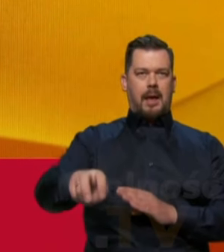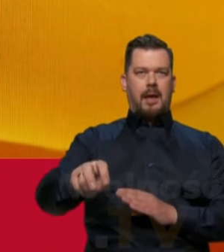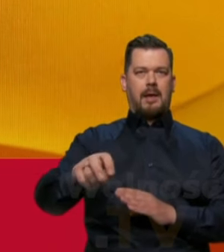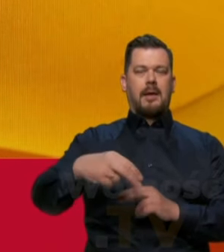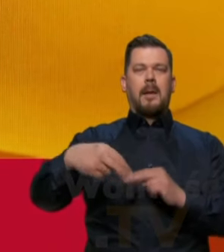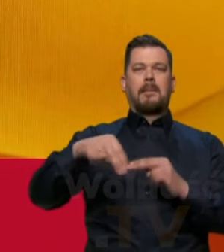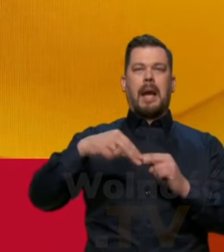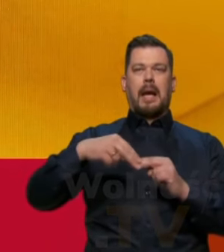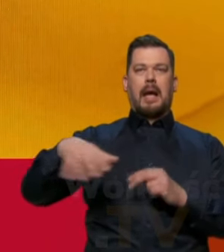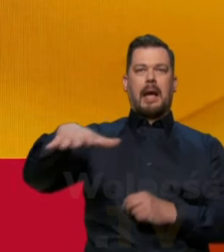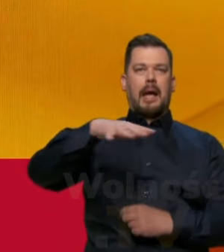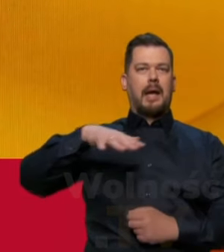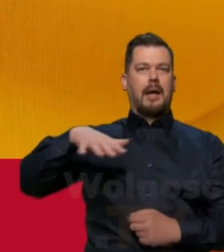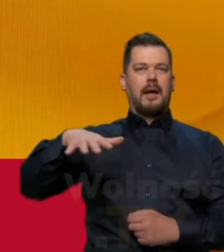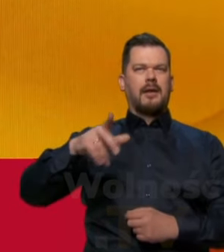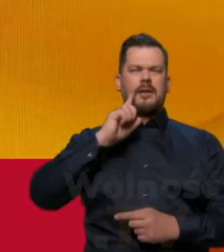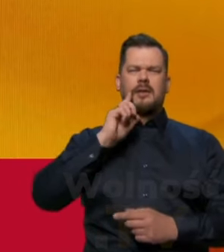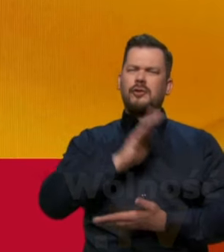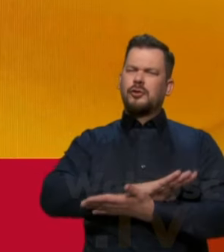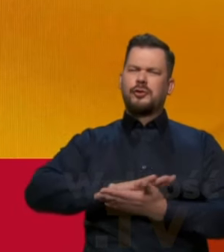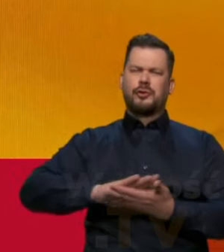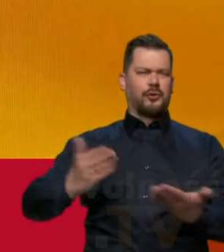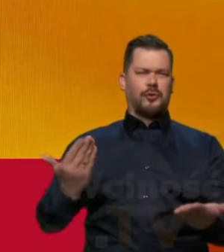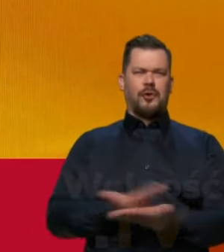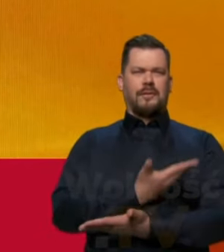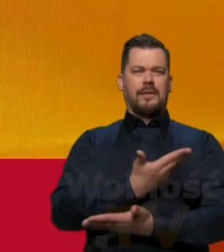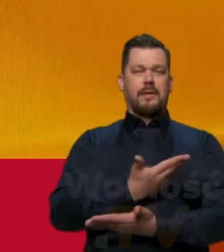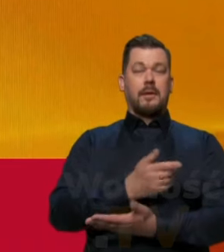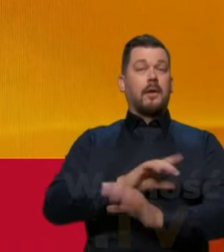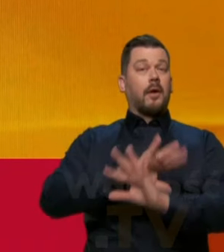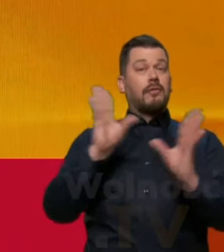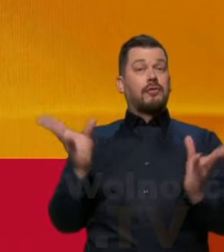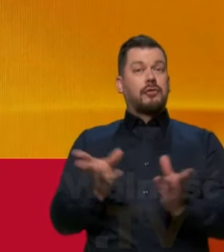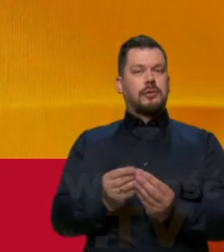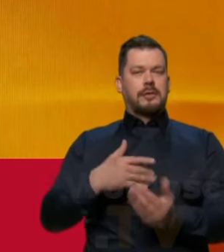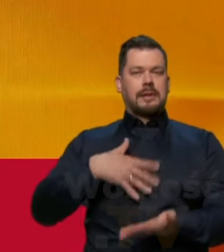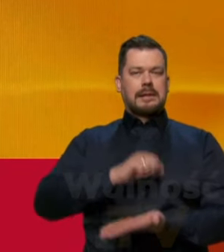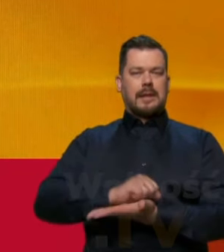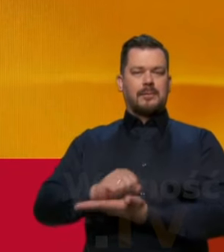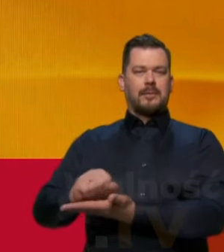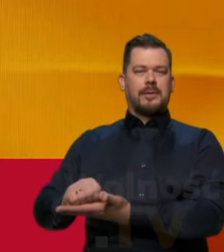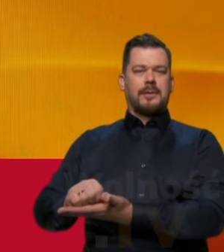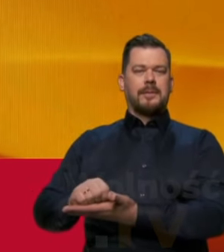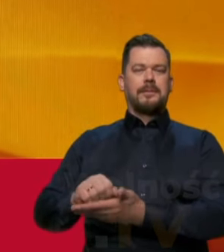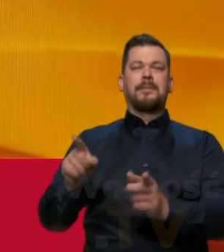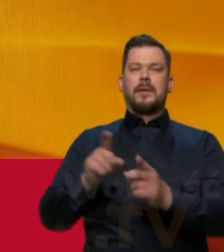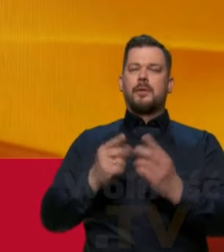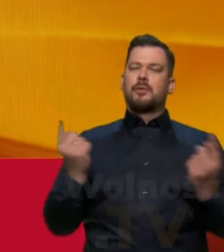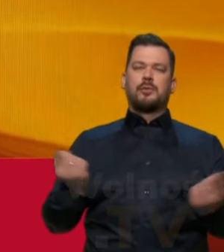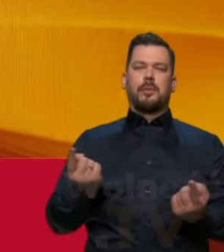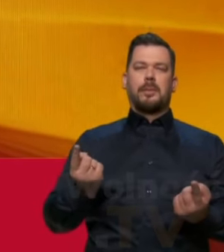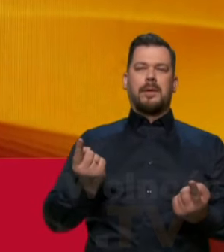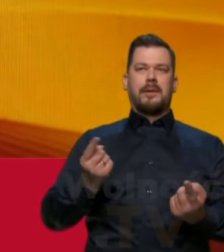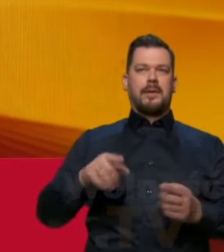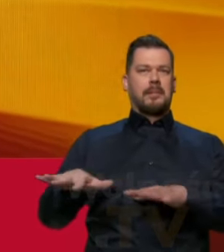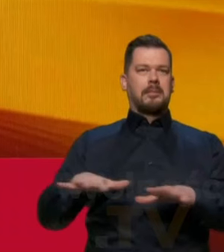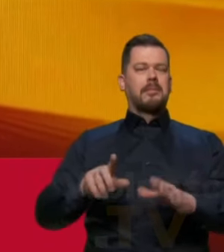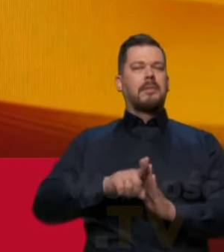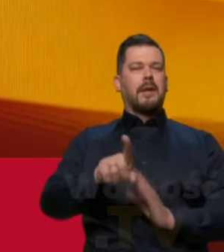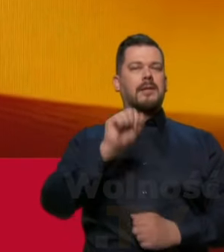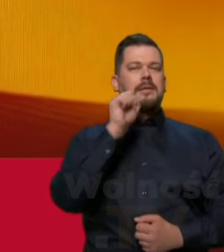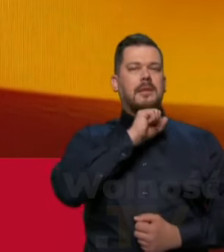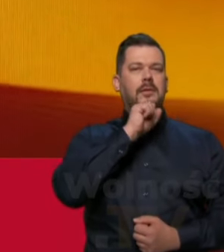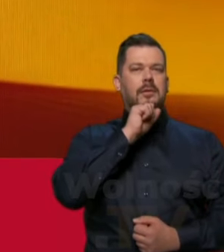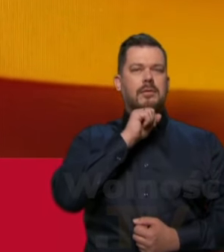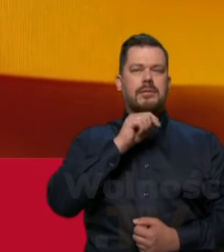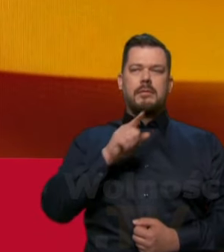Pragę, którą rewitalizujemy, którą kompletnie zmieniamy. To jest to wszystko, co robimy. Zostawimy również te fantastyczne miejsca dla naszych seniorów, bo seniorzy